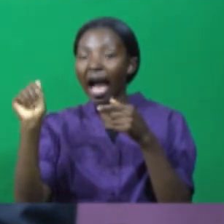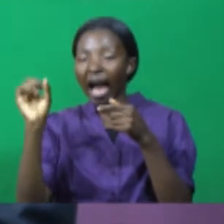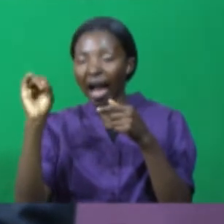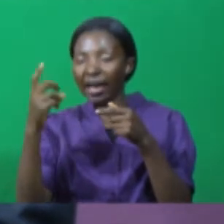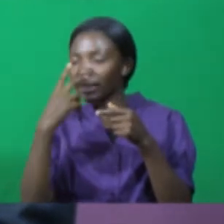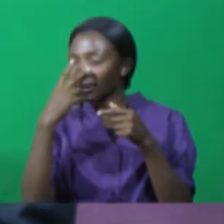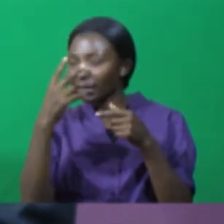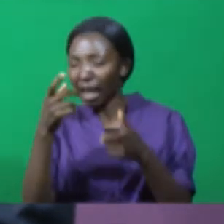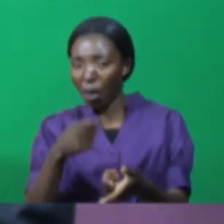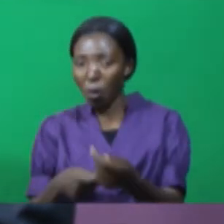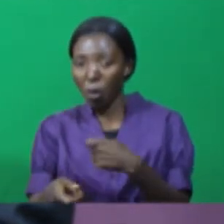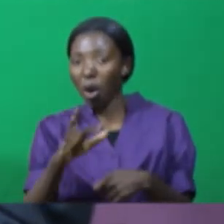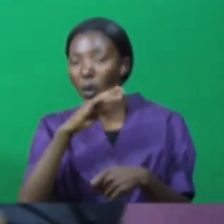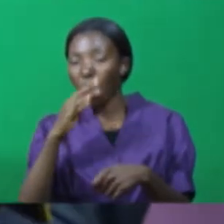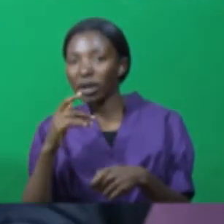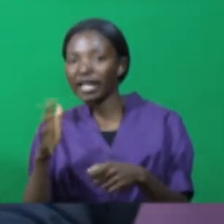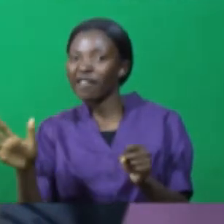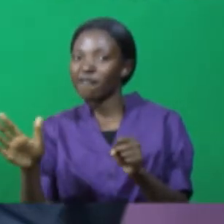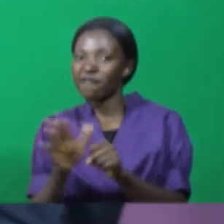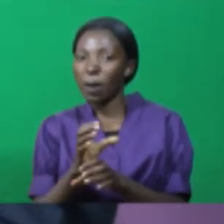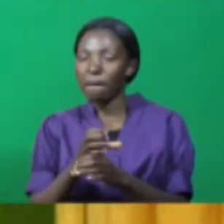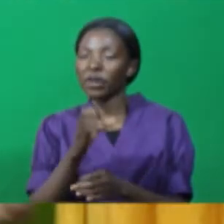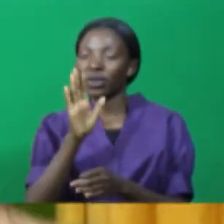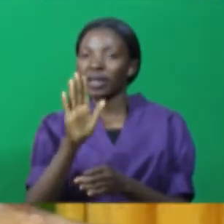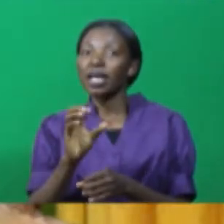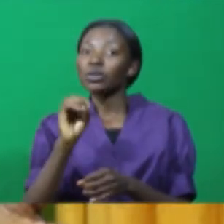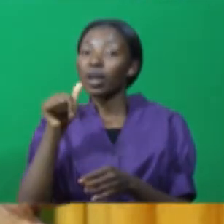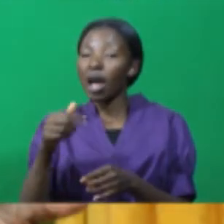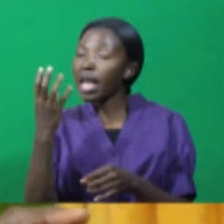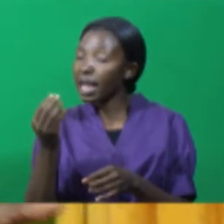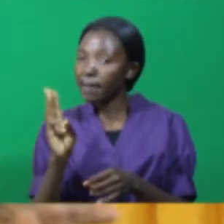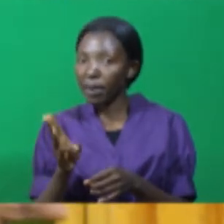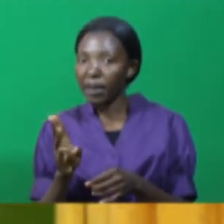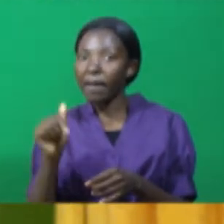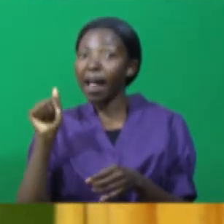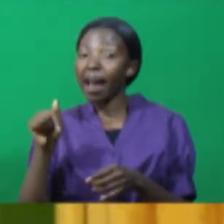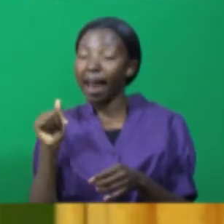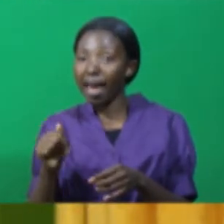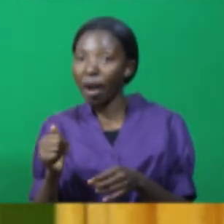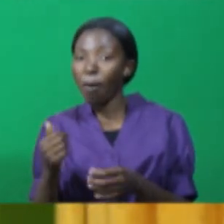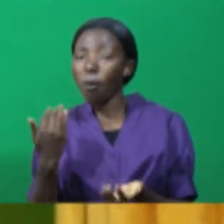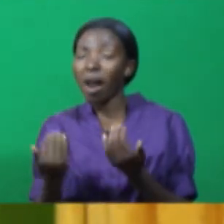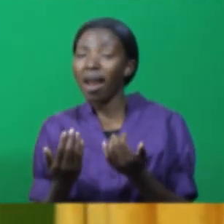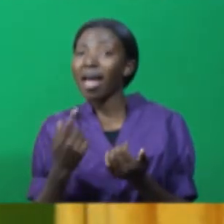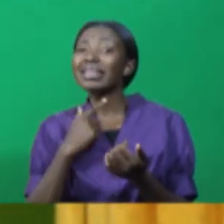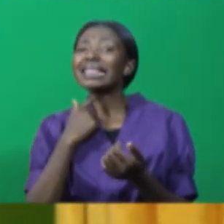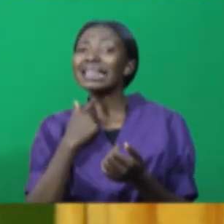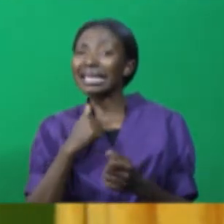akaenda akazadza guchu remvura. Akanwisa mukomana. Papa ita crisis. Yes. Mukomana akuda kufa nenyota. Yes.